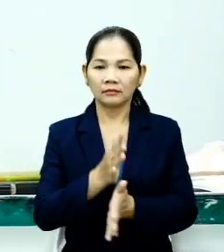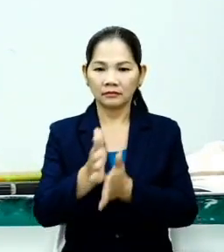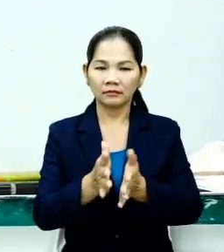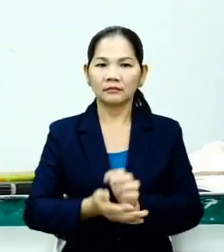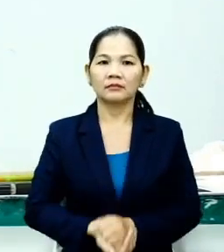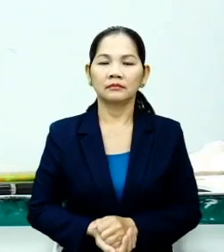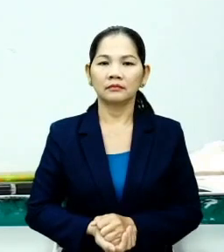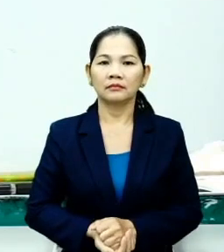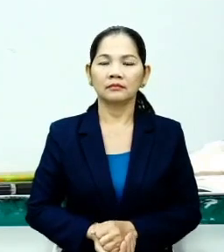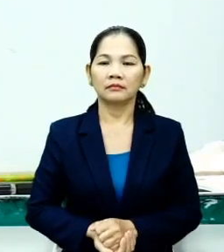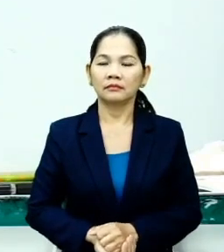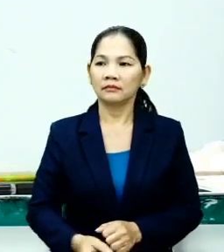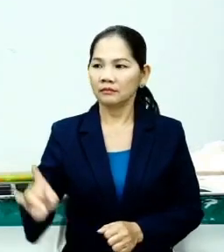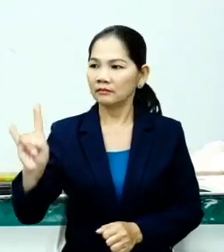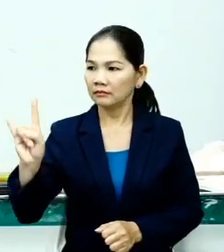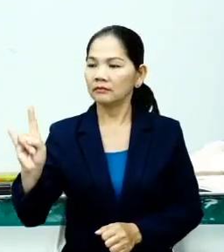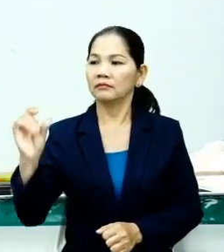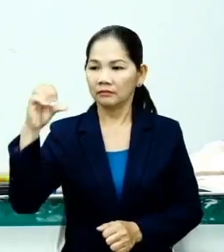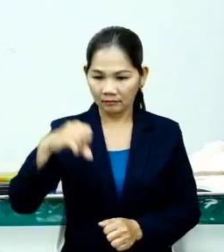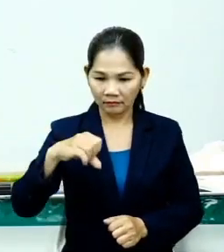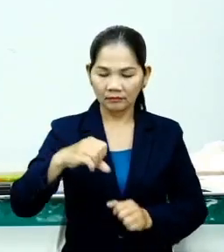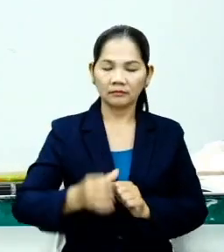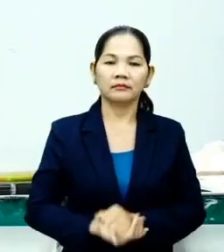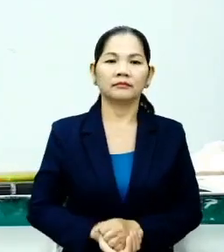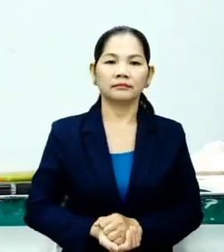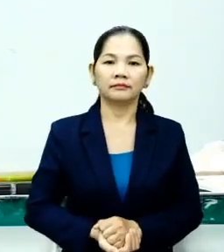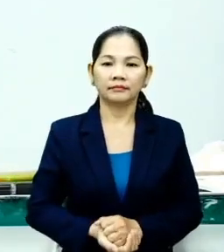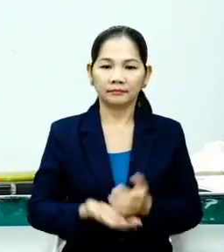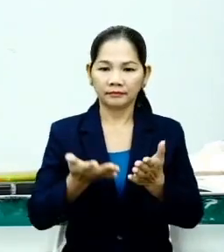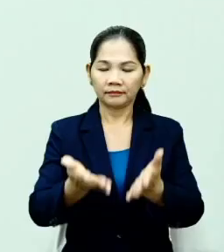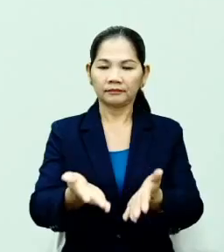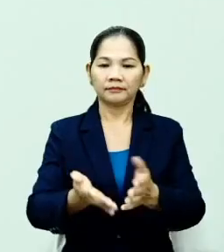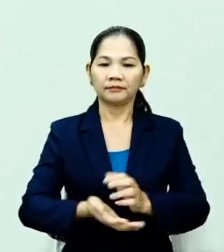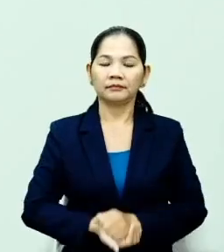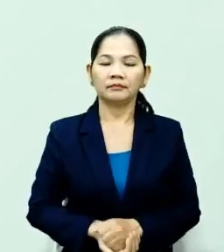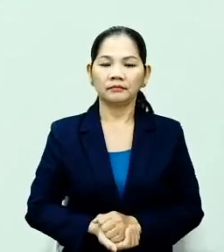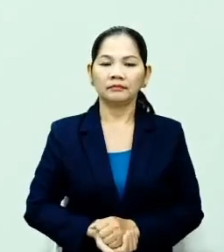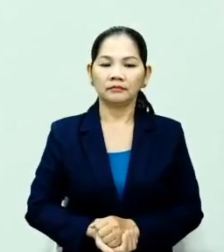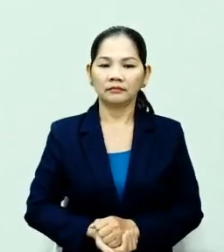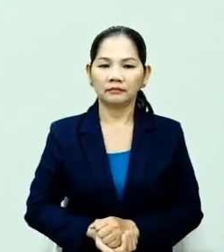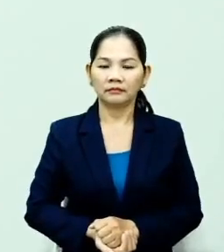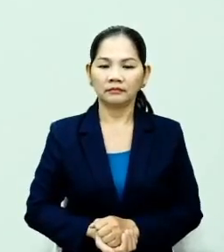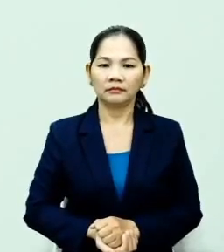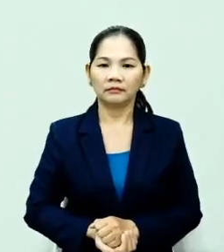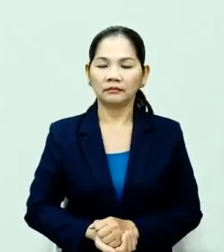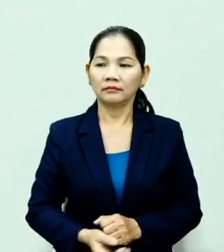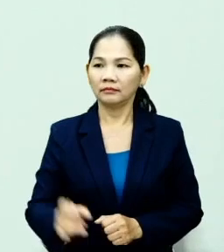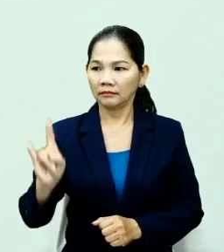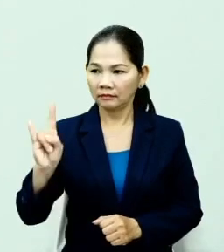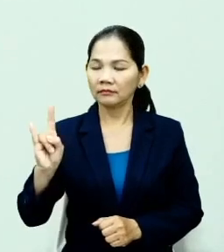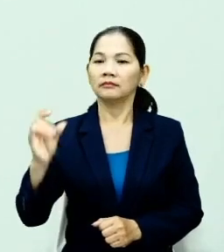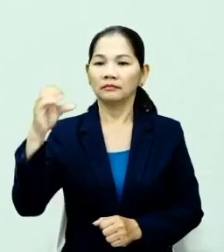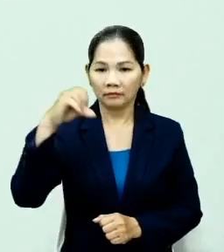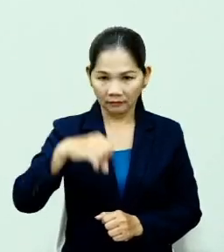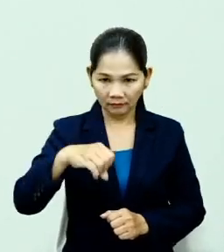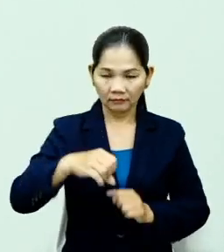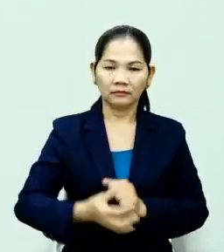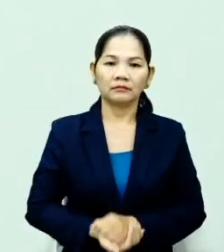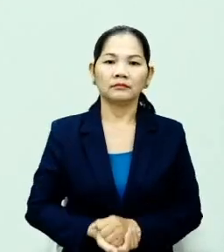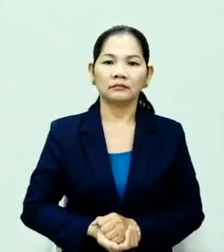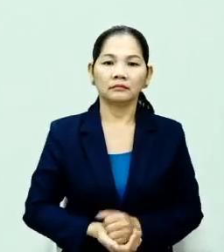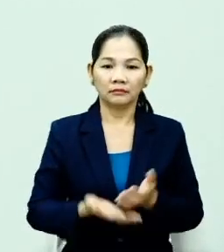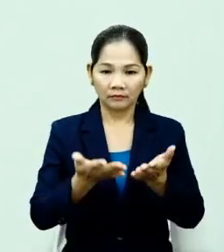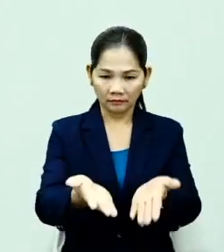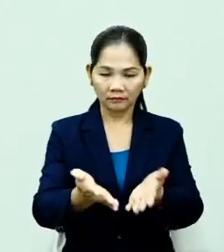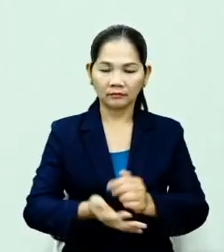số mình nhiều. Chà, con bằng lời số cho mùi nhạc rố mình nhiều. Chà, con